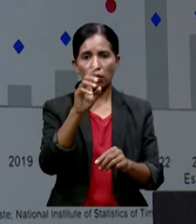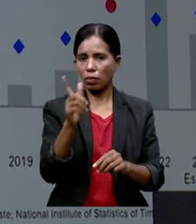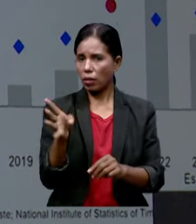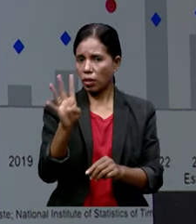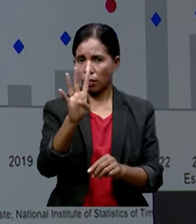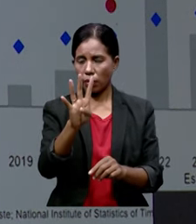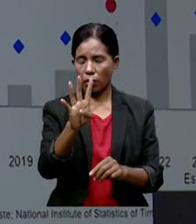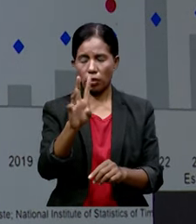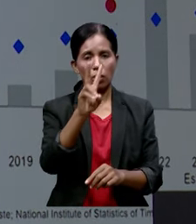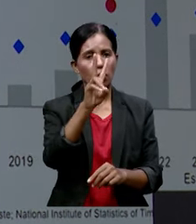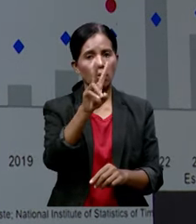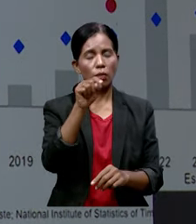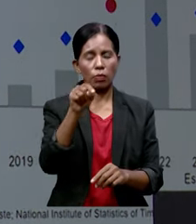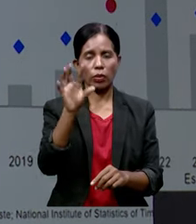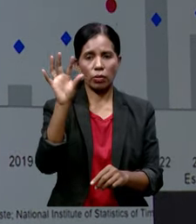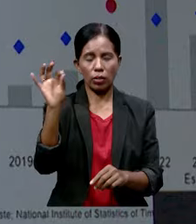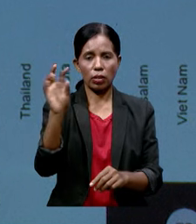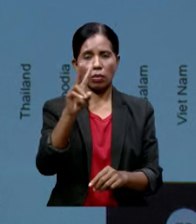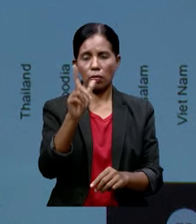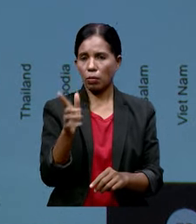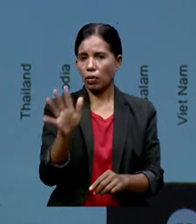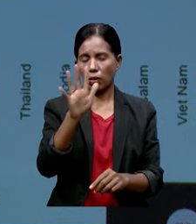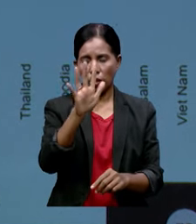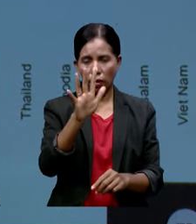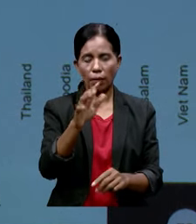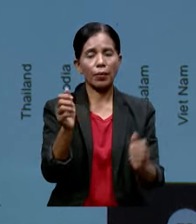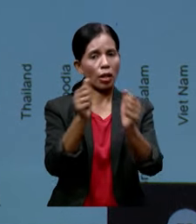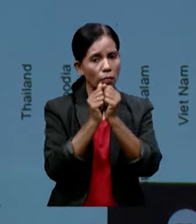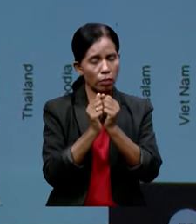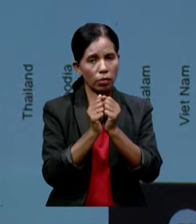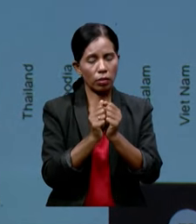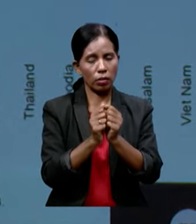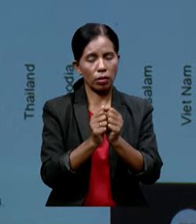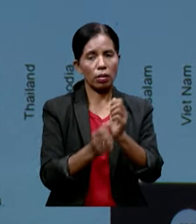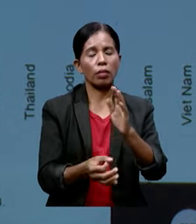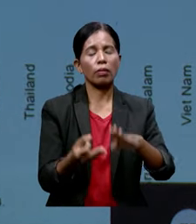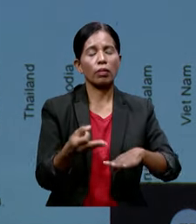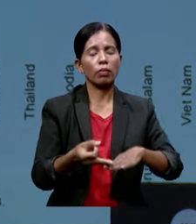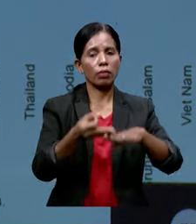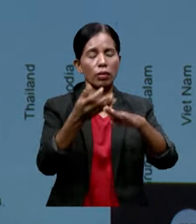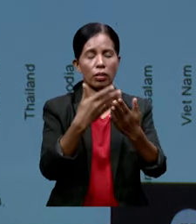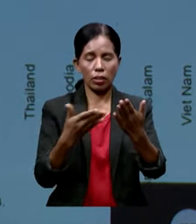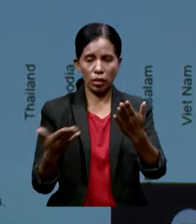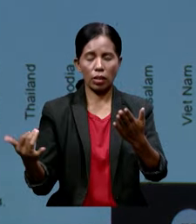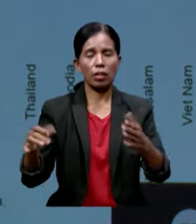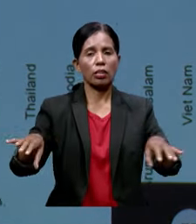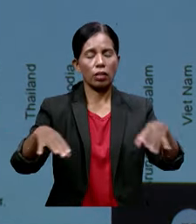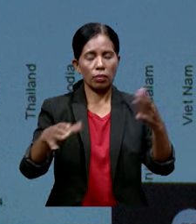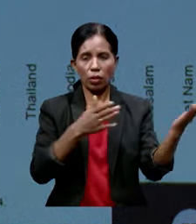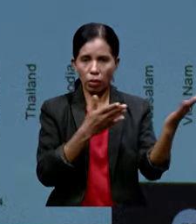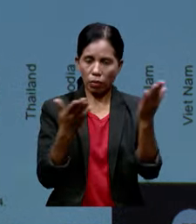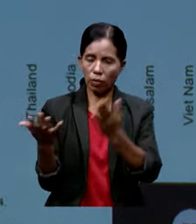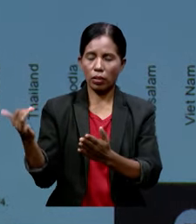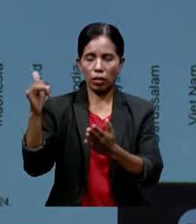no rua pontu sia, iha riuraron resing lima, tambah kompanya ho presu presaun bahasa sang no servisu importadu sira,